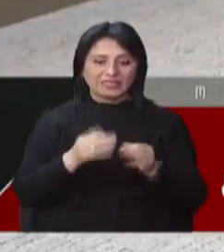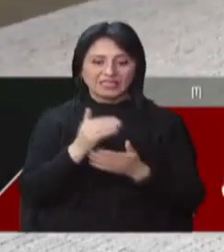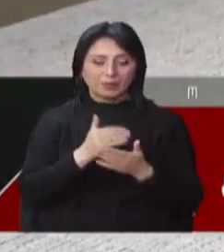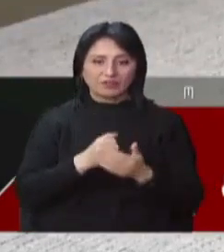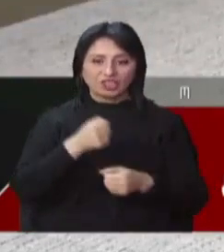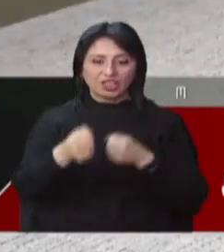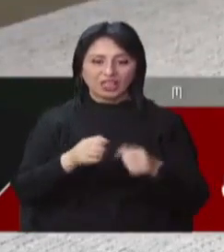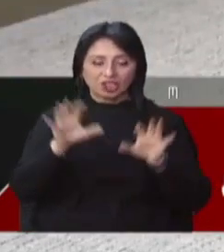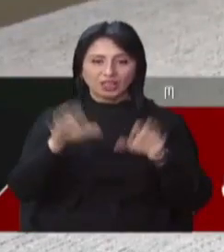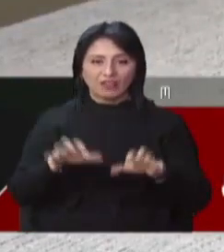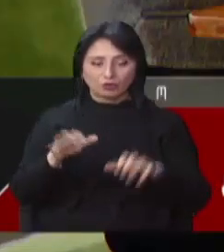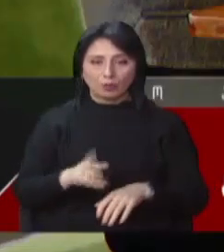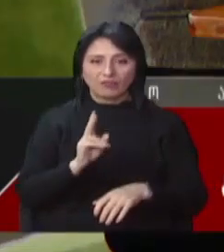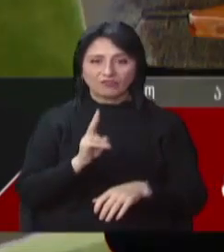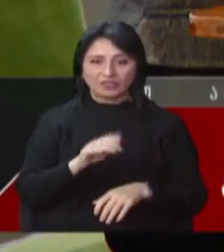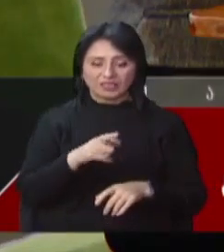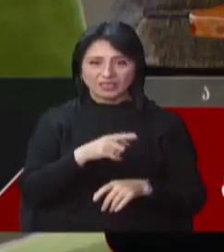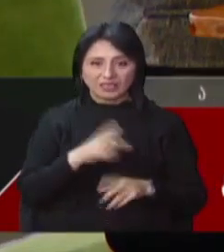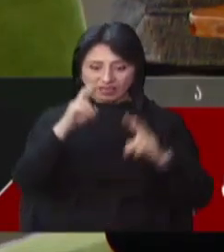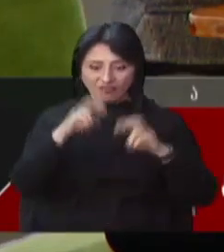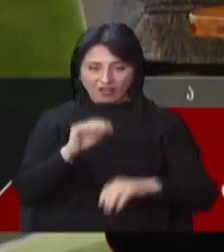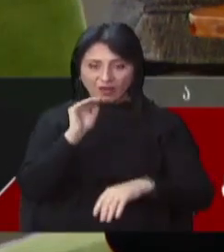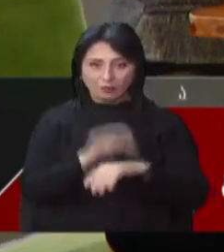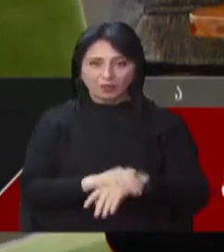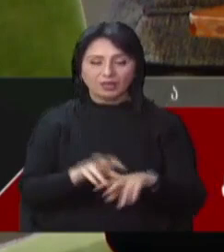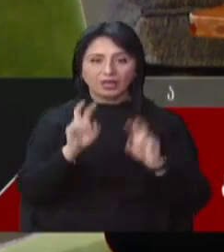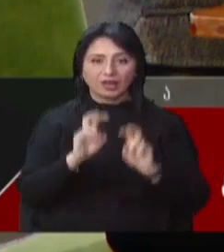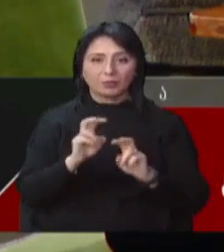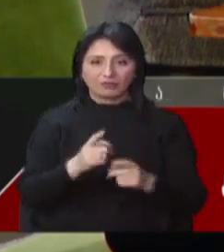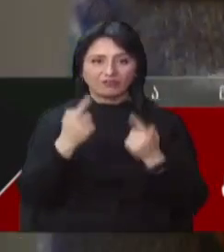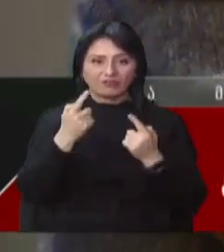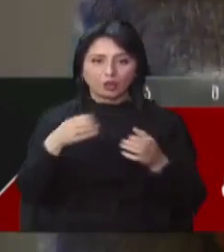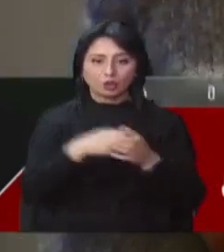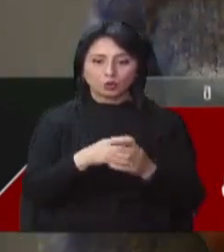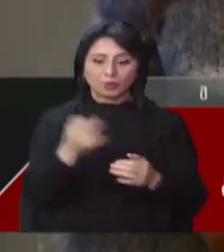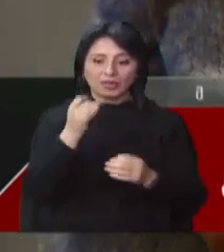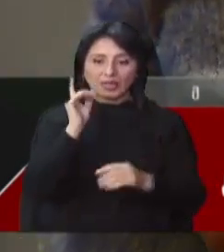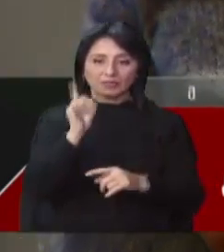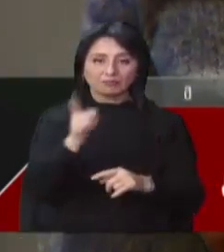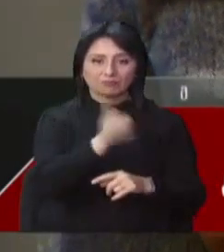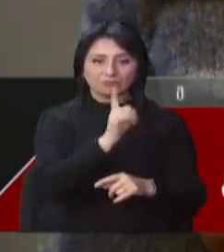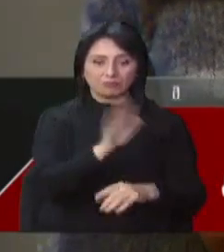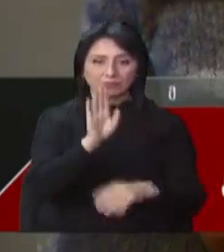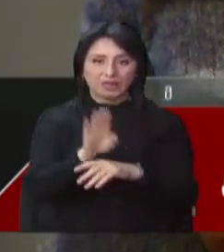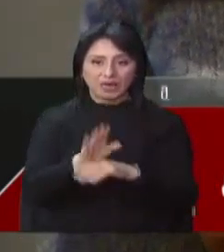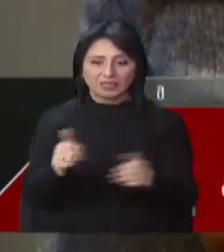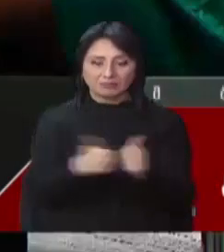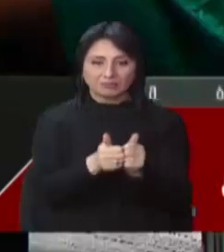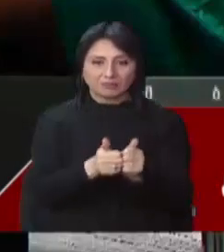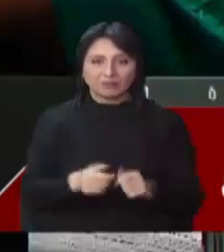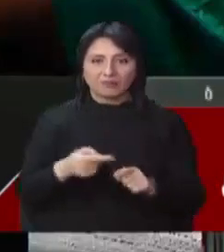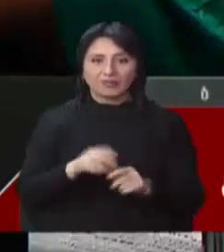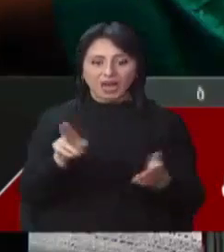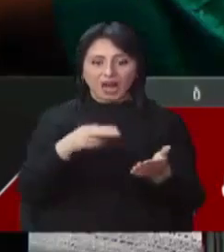სისტემაში დანიშნული თავმჯდომარეები, რომლებიც საიას კვლევის მიხედვით ეგრეთ წოდებულ გავლენიანი ჯგუფის ინტერესებთან ახლოს დგომი პირები არიან.